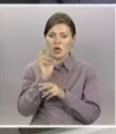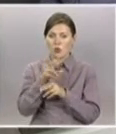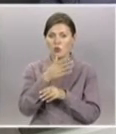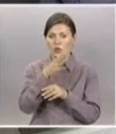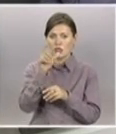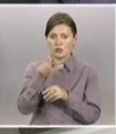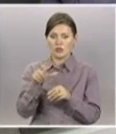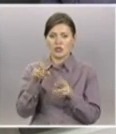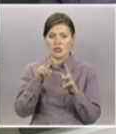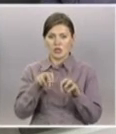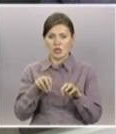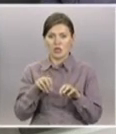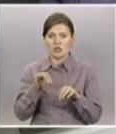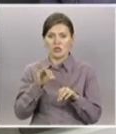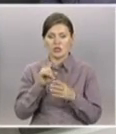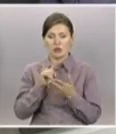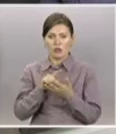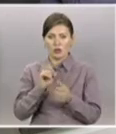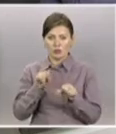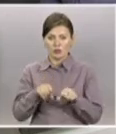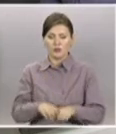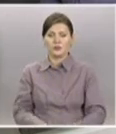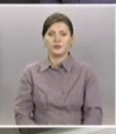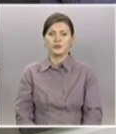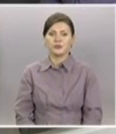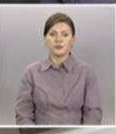кісілерді тексеретті, оған тиім салынады.